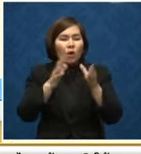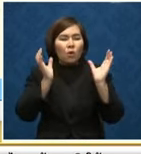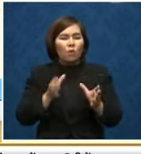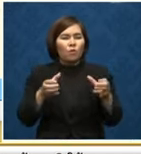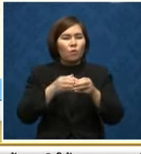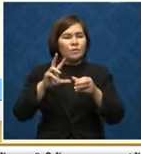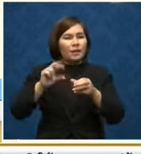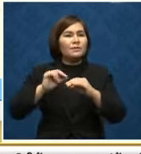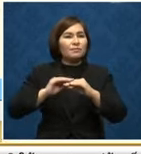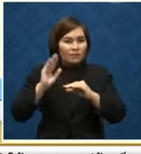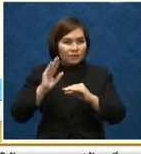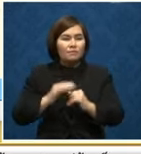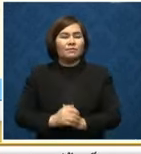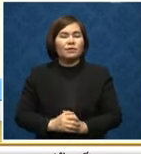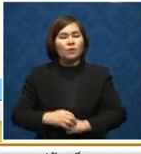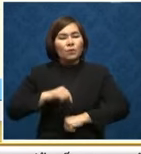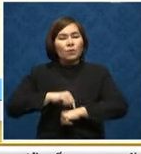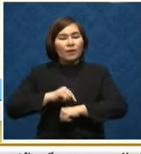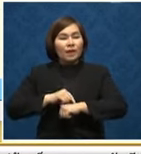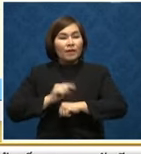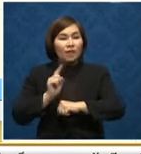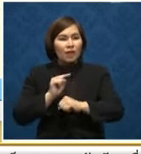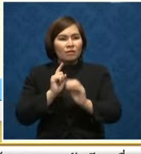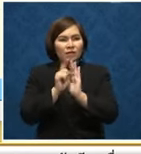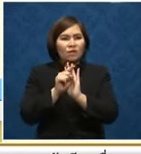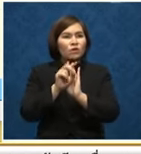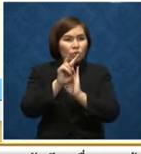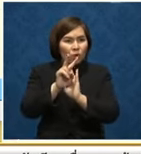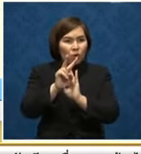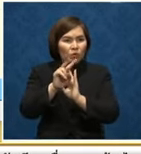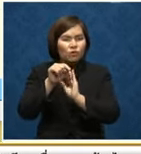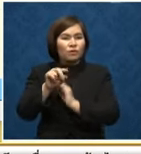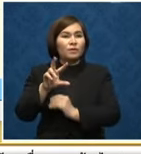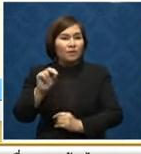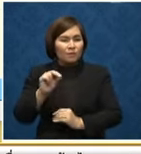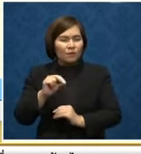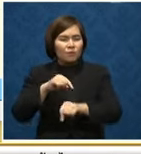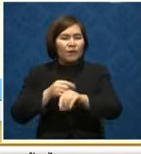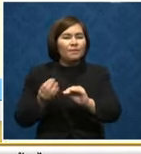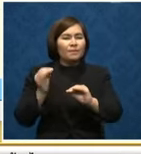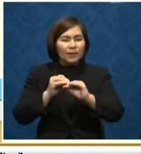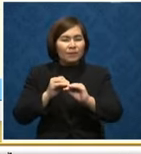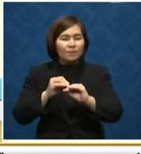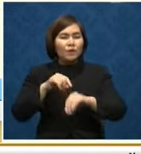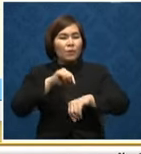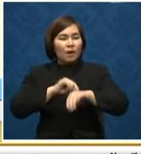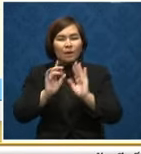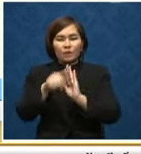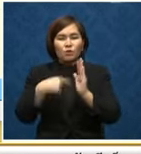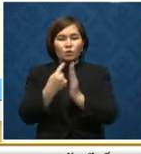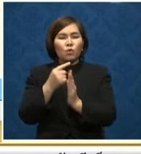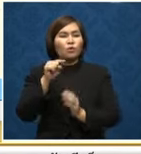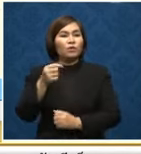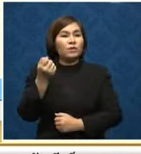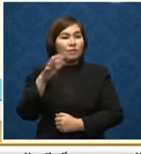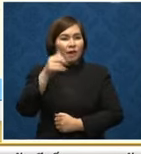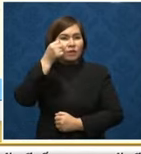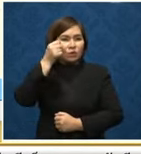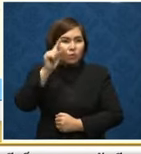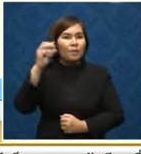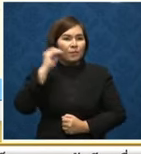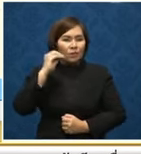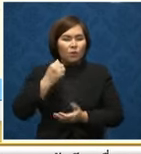ย่างน้อยนะครับและเพิ่มเวลาเป็นท่านละ2นาที30วินาทีจะตกราว1ชั่วโมง15นาทีในแต่ละวันซึ่งจะเป็นประโย